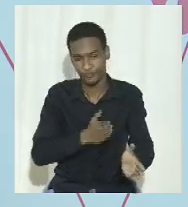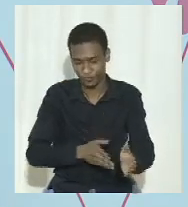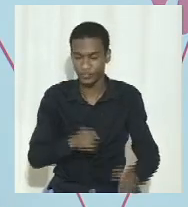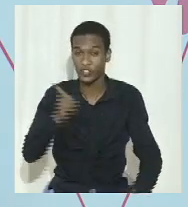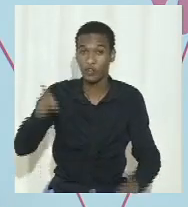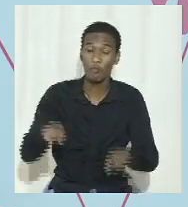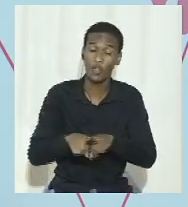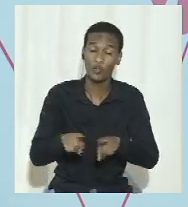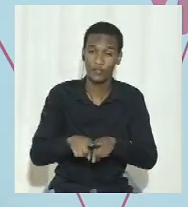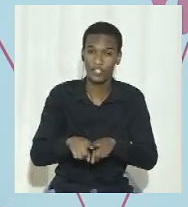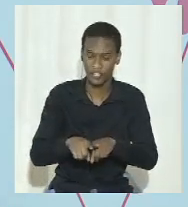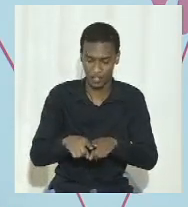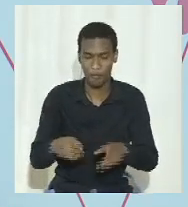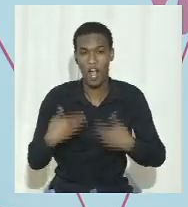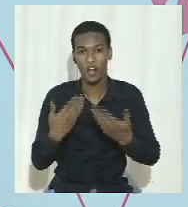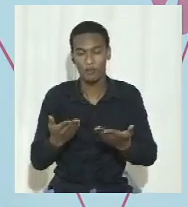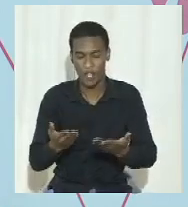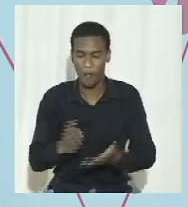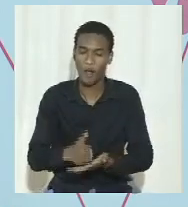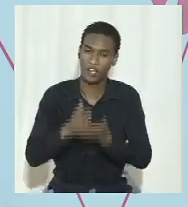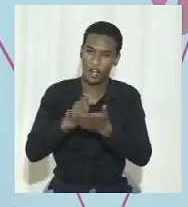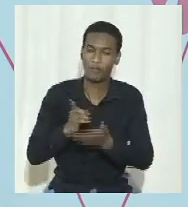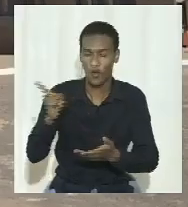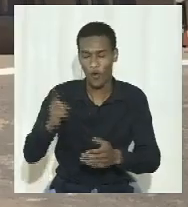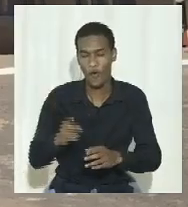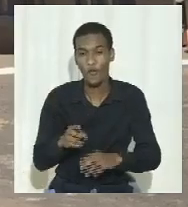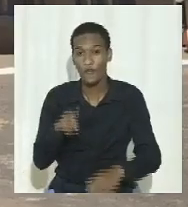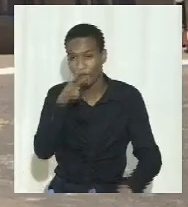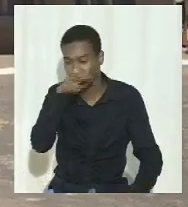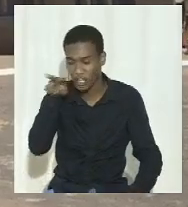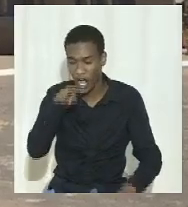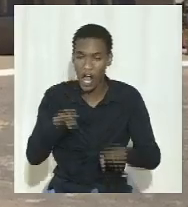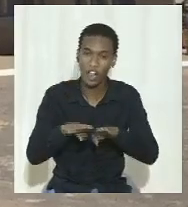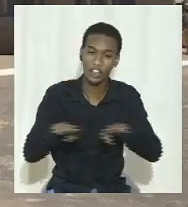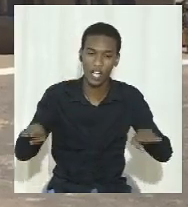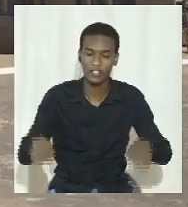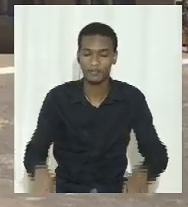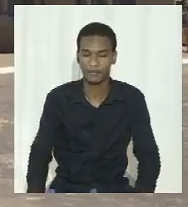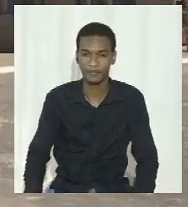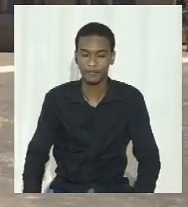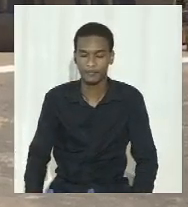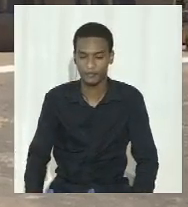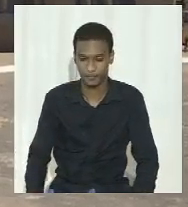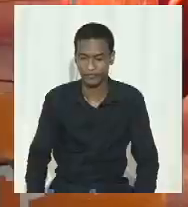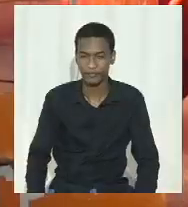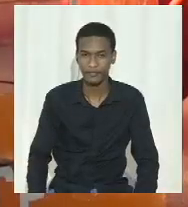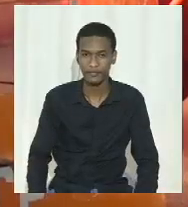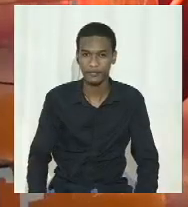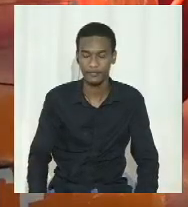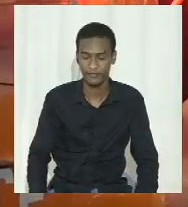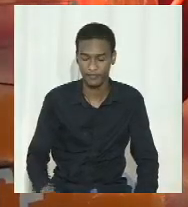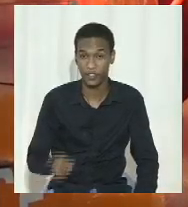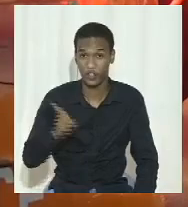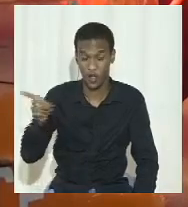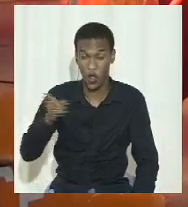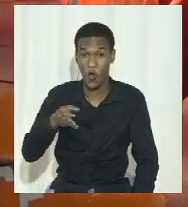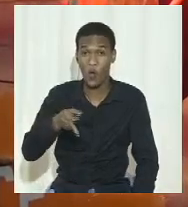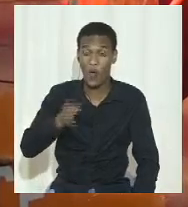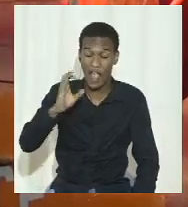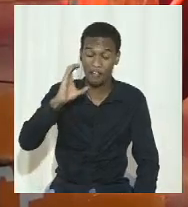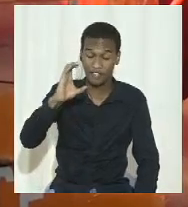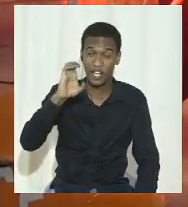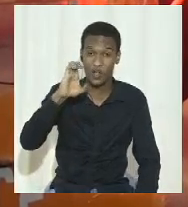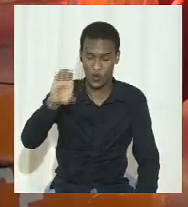faritra ity. Totsy fanomezana sy andrajaona ary vohatra any. Entina hamelomana indray ny fitanterana an-dalamby FCE ireto